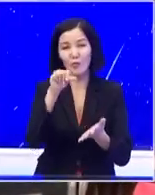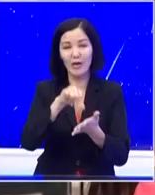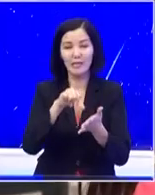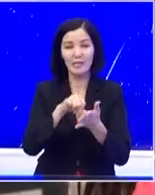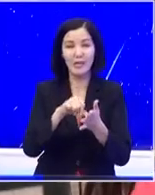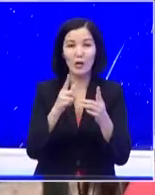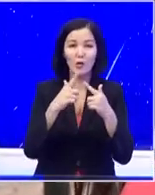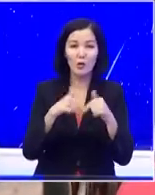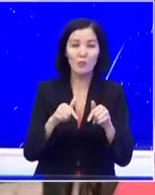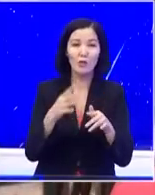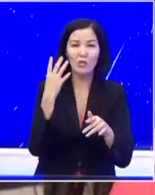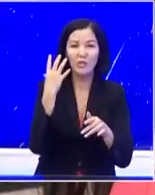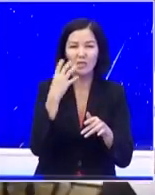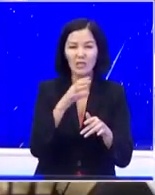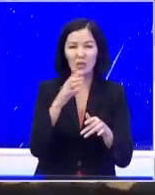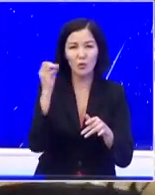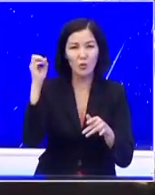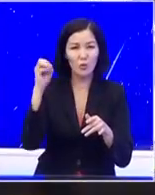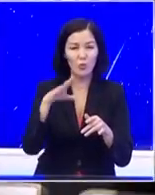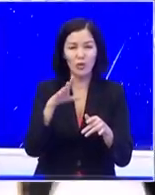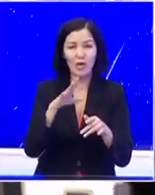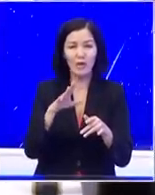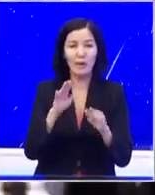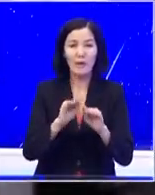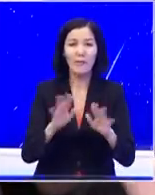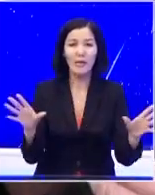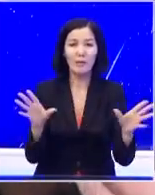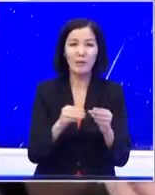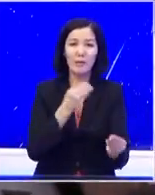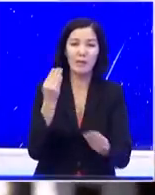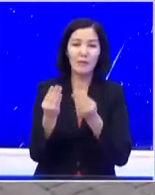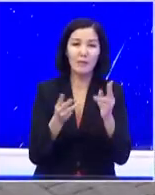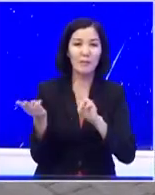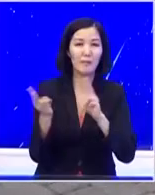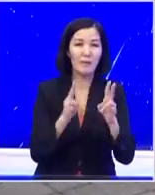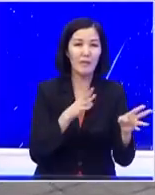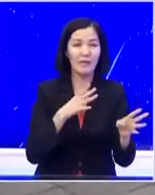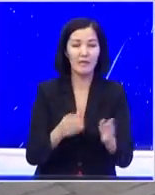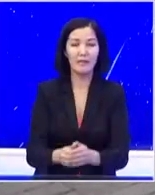Ұйымдастырушылар күннің ыстығына қарамай, бүлдіршіндерді алаңға жинап, би билетті.